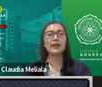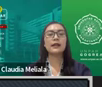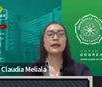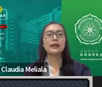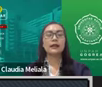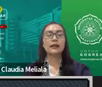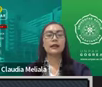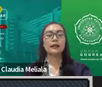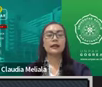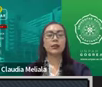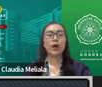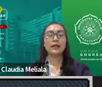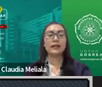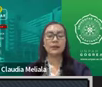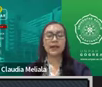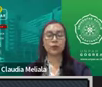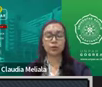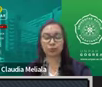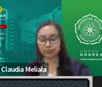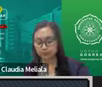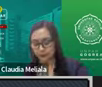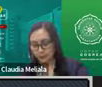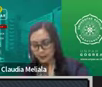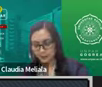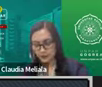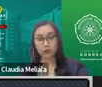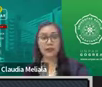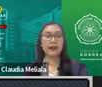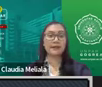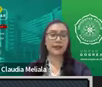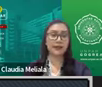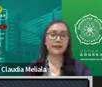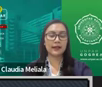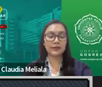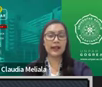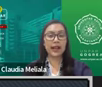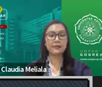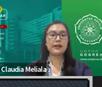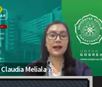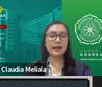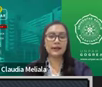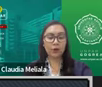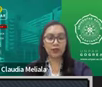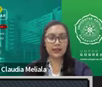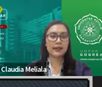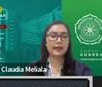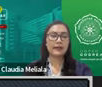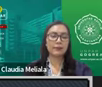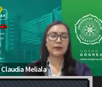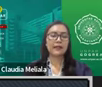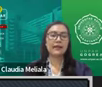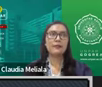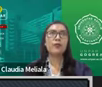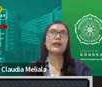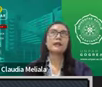bukti. Itu ada dalam satu apa namanya otoritas ya, melekat pada Polri.